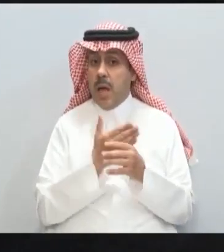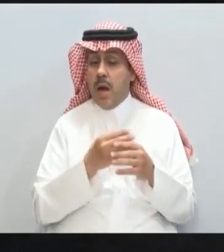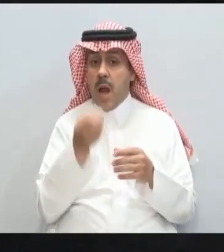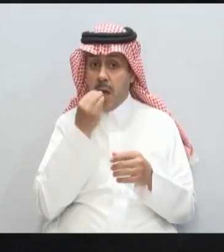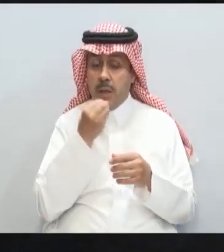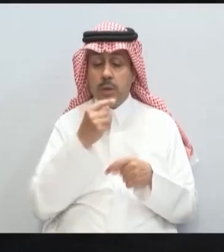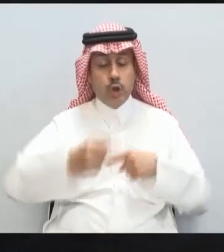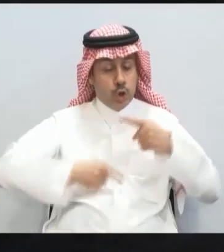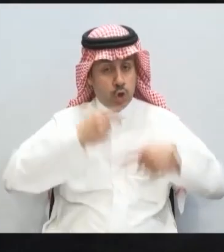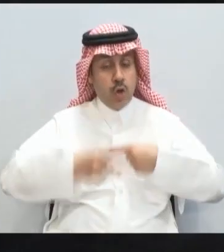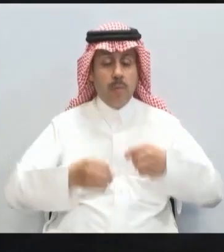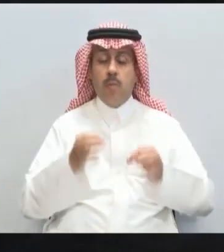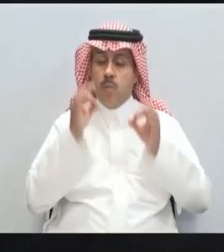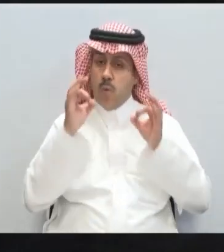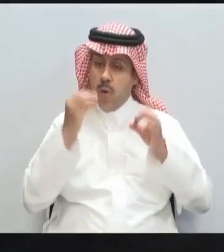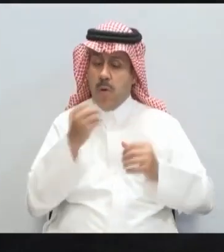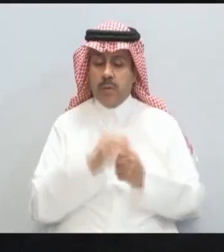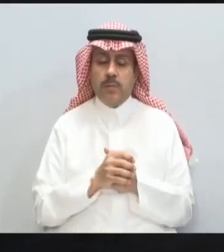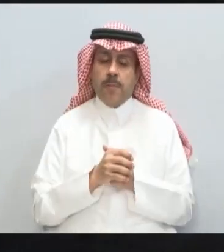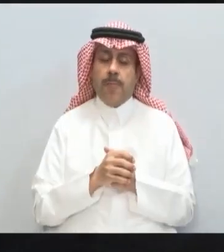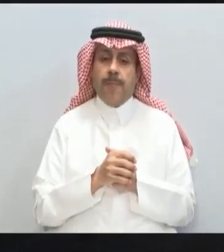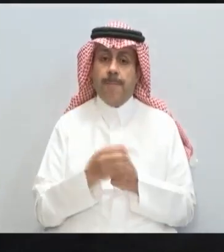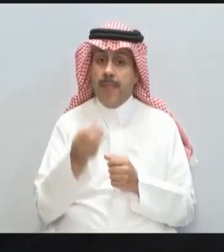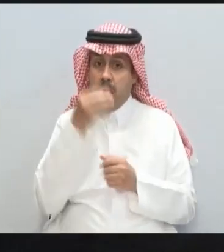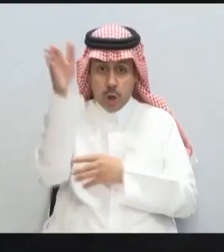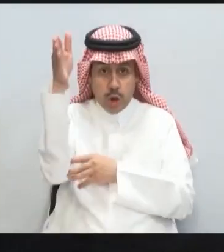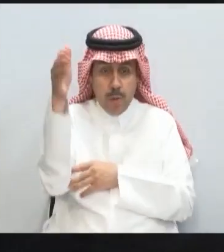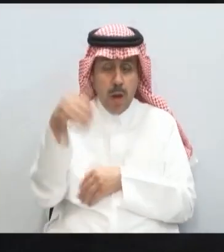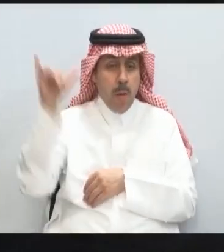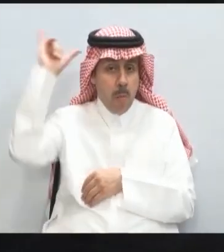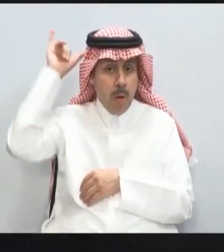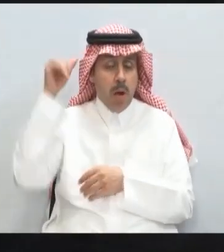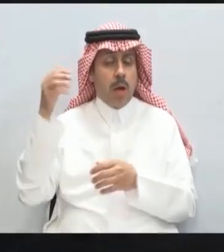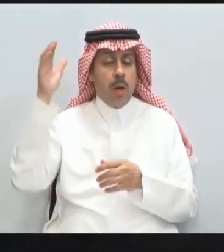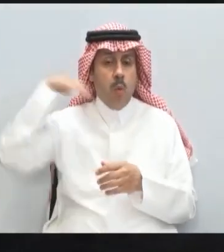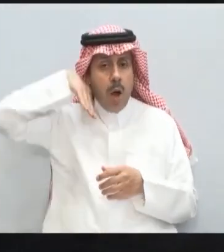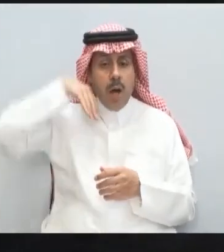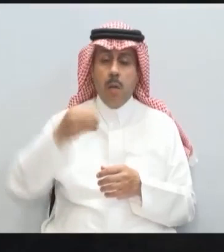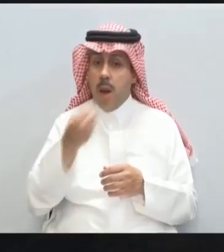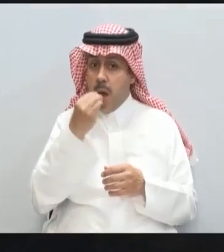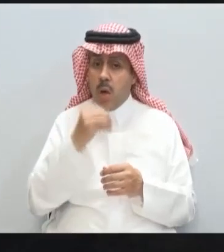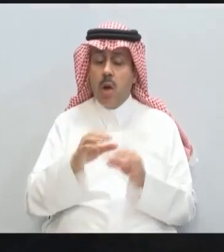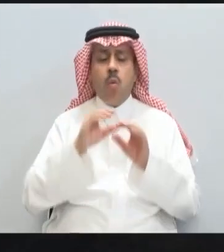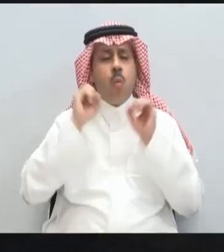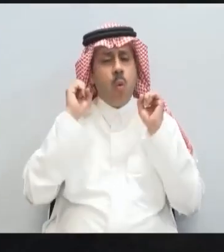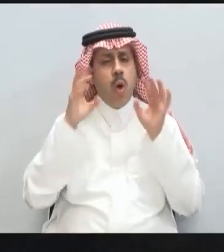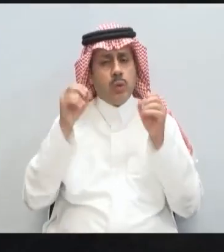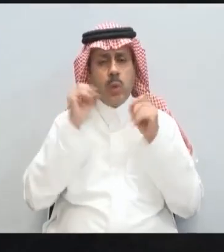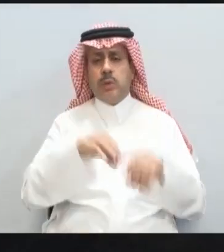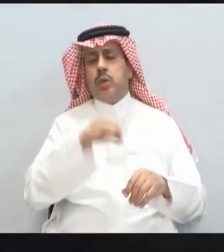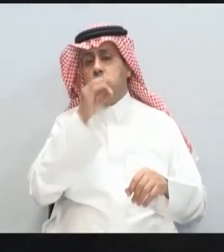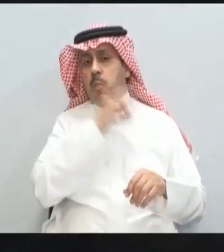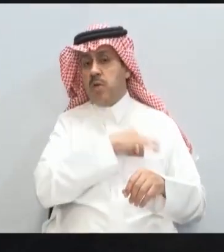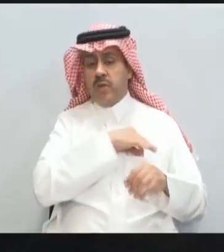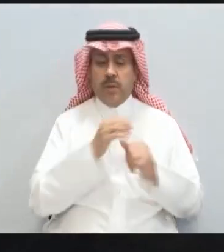الغالب الاكل من هذه الانعام هو الغالب وهو المباشر للانتفاع من من هذه الانعام